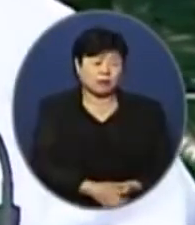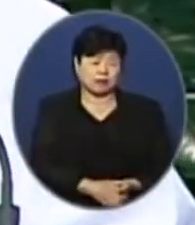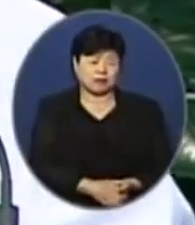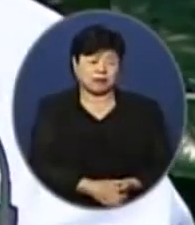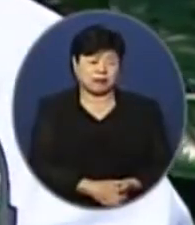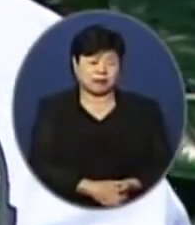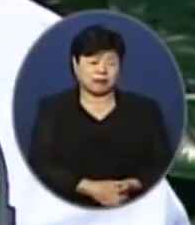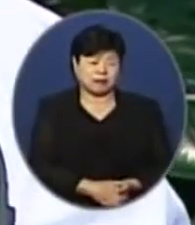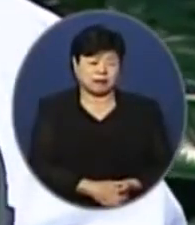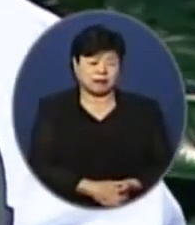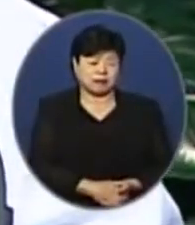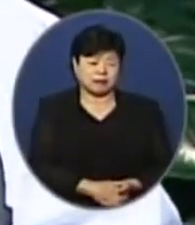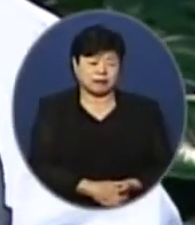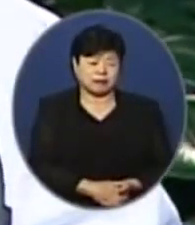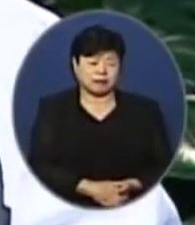맞아서